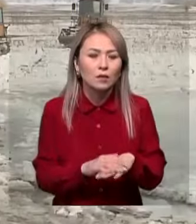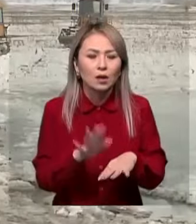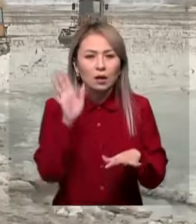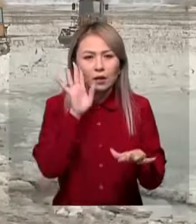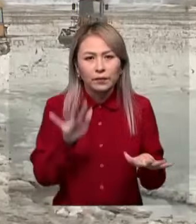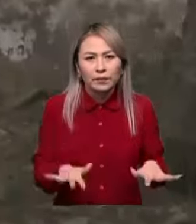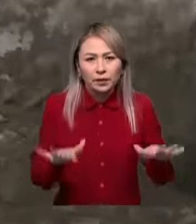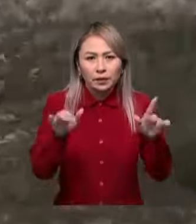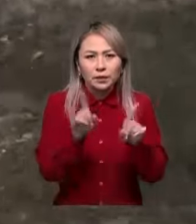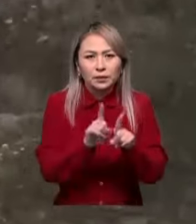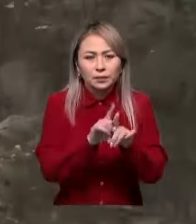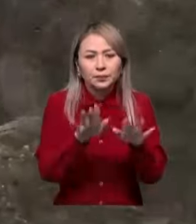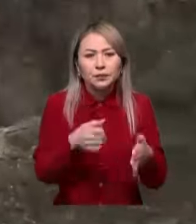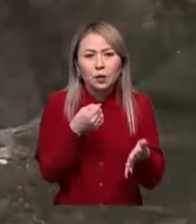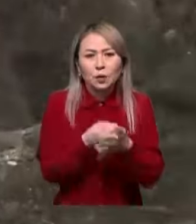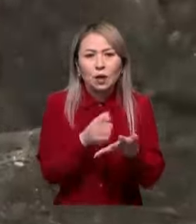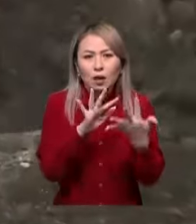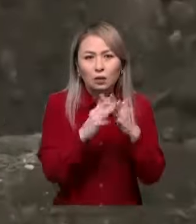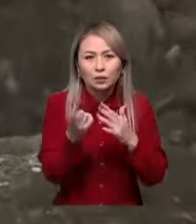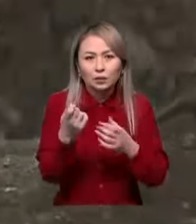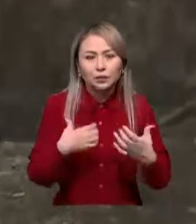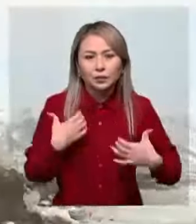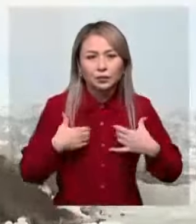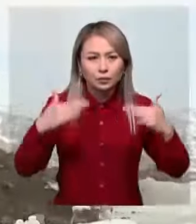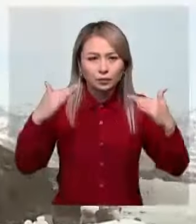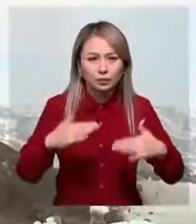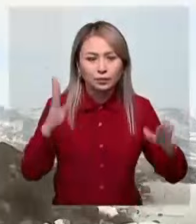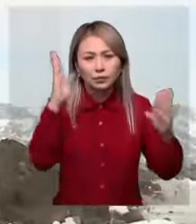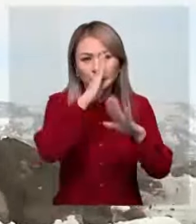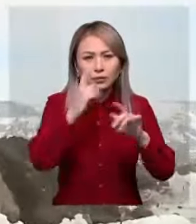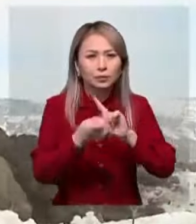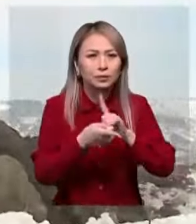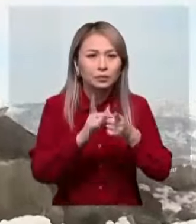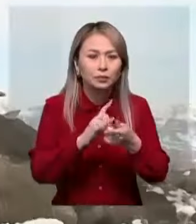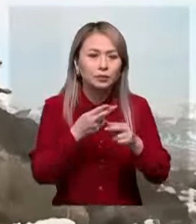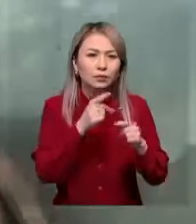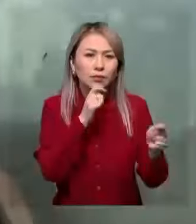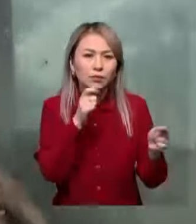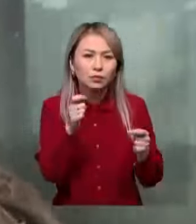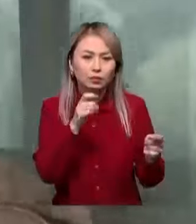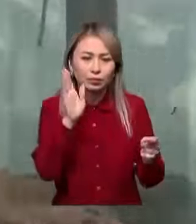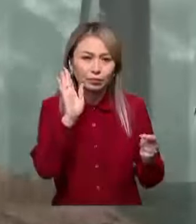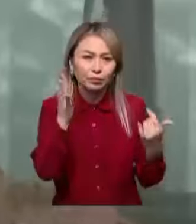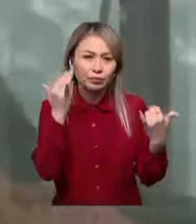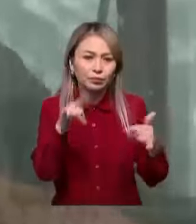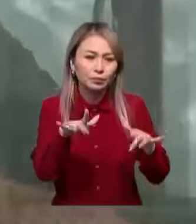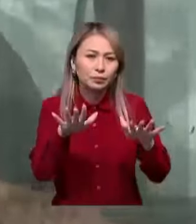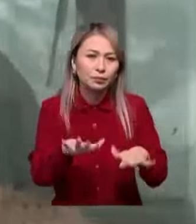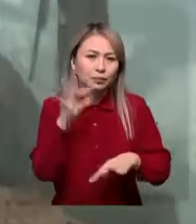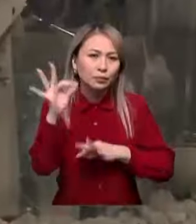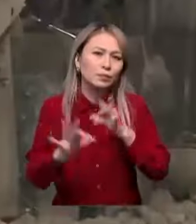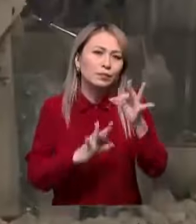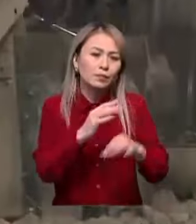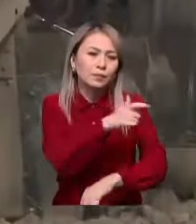Арнасынан асқан асау қалжырдан ауылға төнген қауіп төмендеді, дегенмен ауа райы құбылып тұр. Сондықтан мамандар сақтықты күшейте түспек. Қазір бұл жерге тәулік